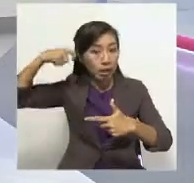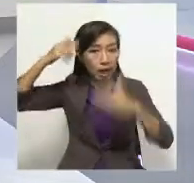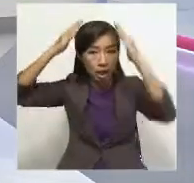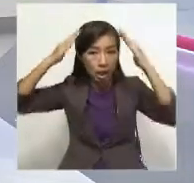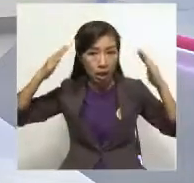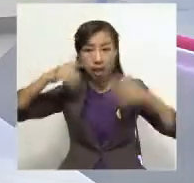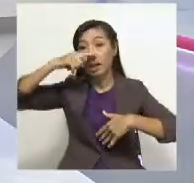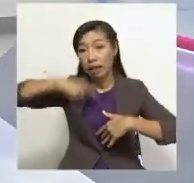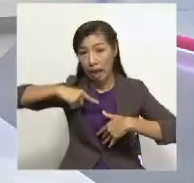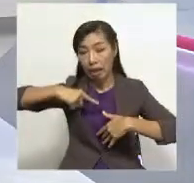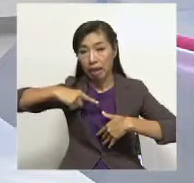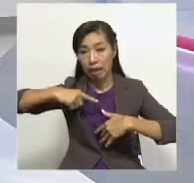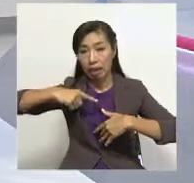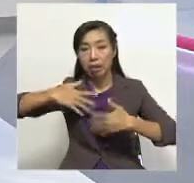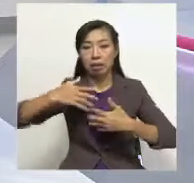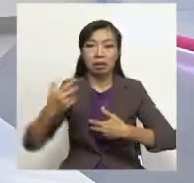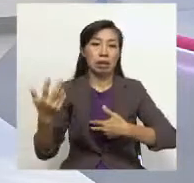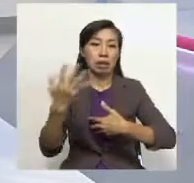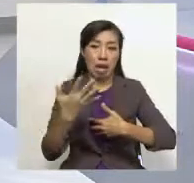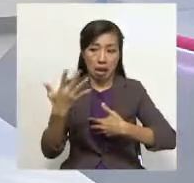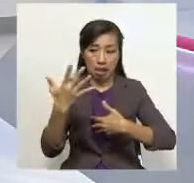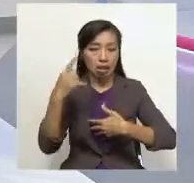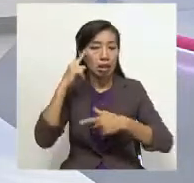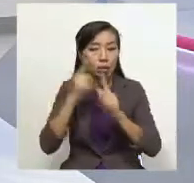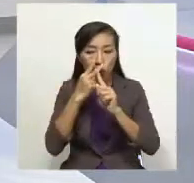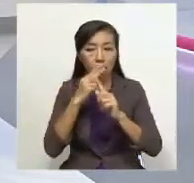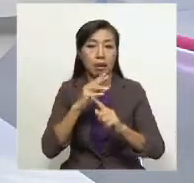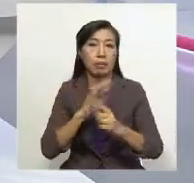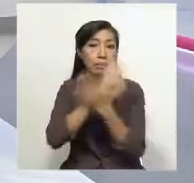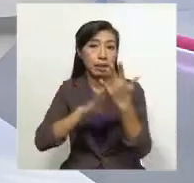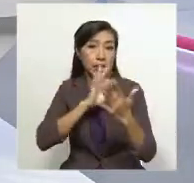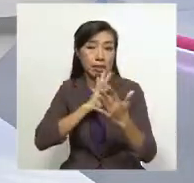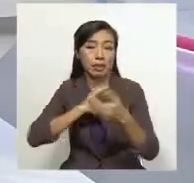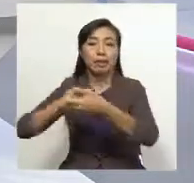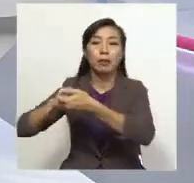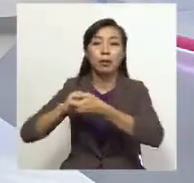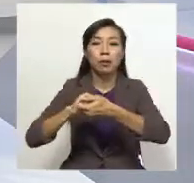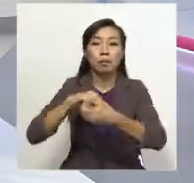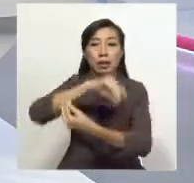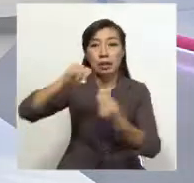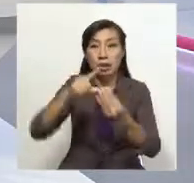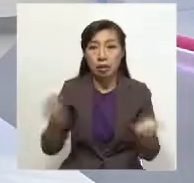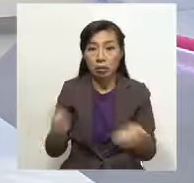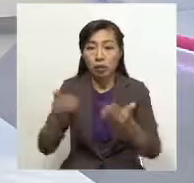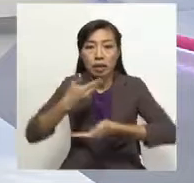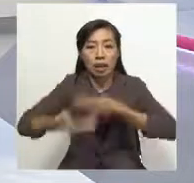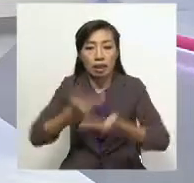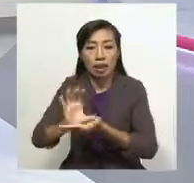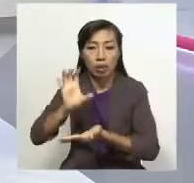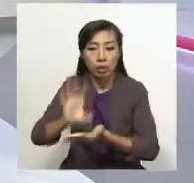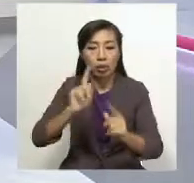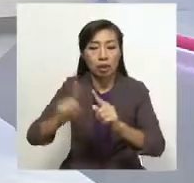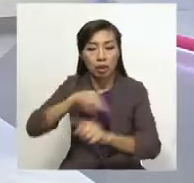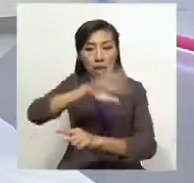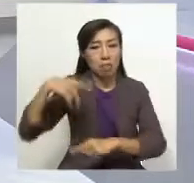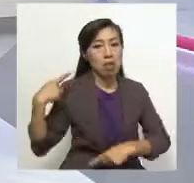เวียดนามและประเทศไทยนะครับที่จะมุ่งเน้นความเชื่อมโยงระหว่างประเทศสมาชิกและการส่งเสริมเศรษฐกิจรวมไปถึงการค้าและการลงทุนเพื่อ